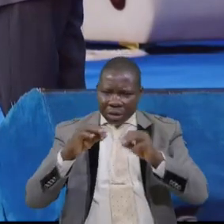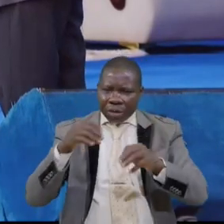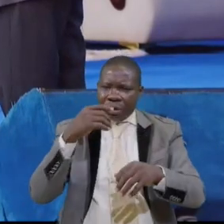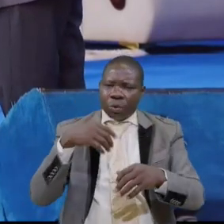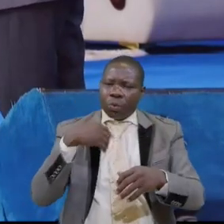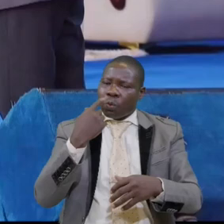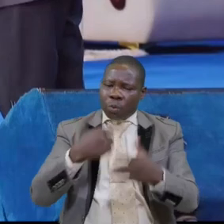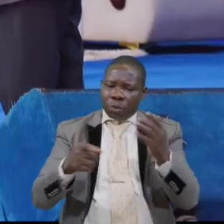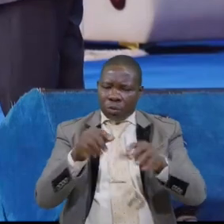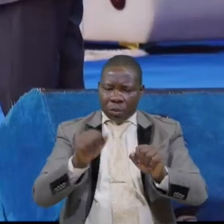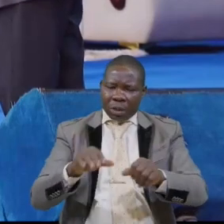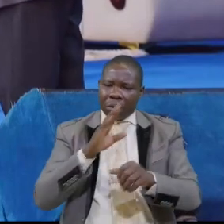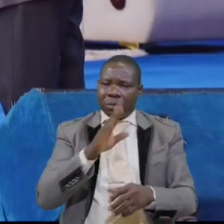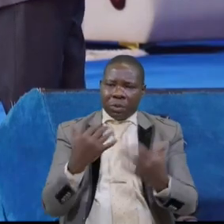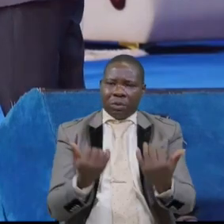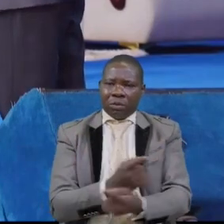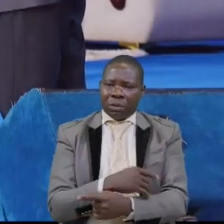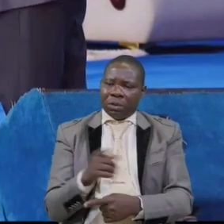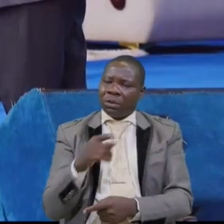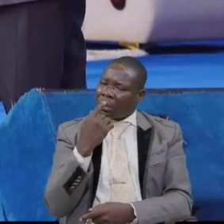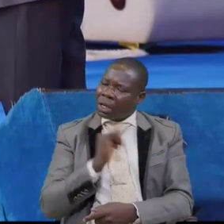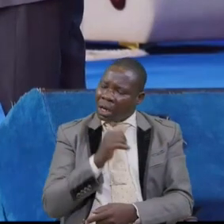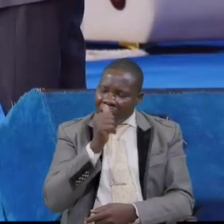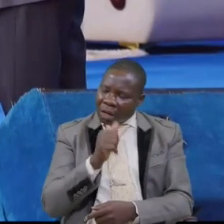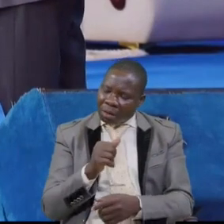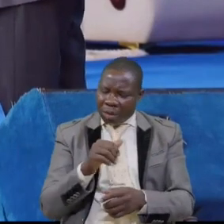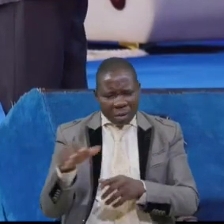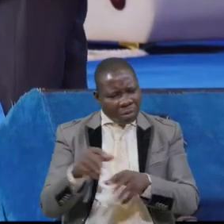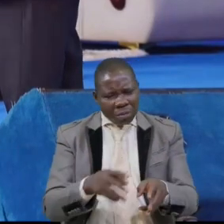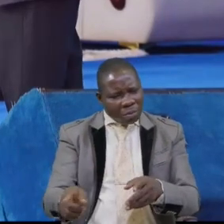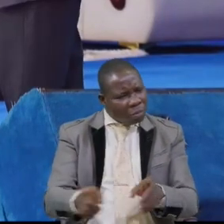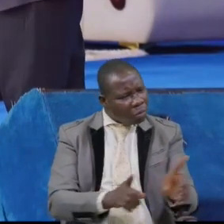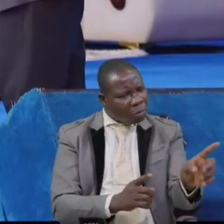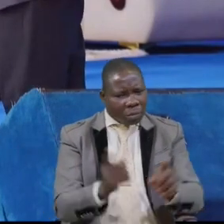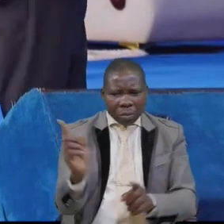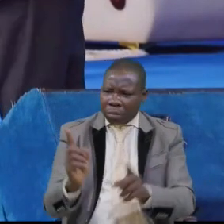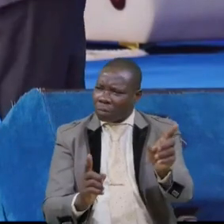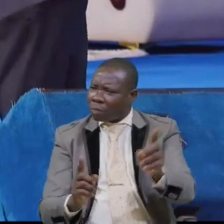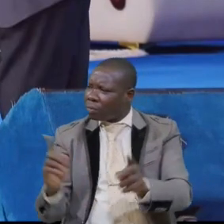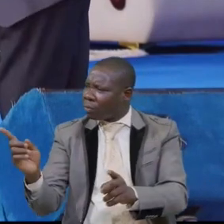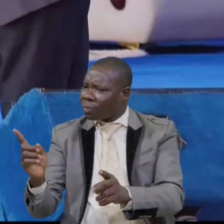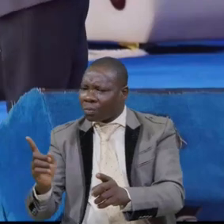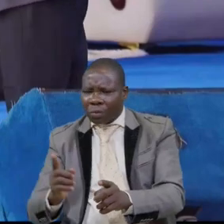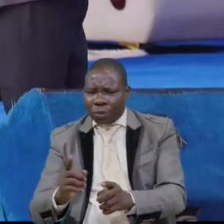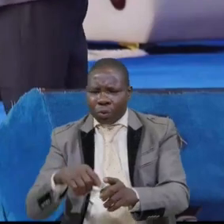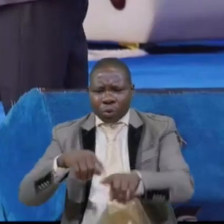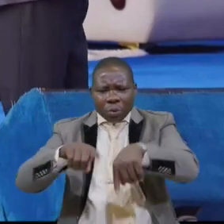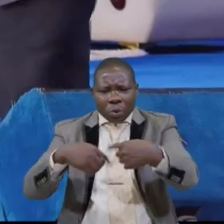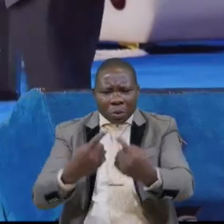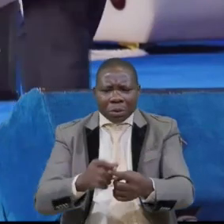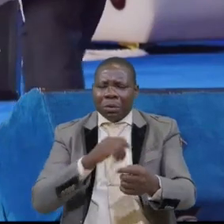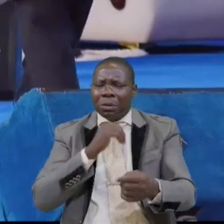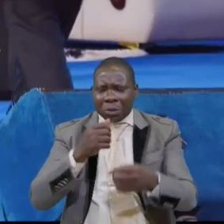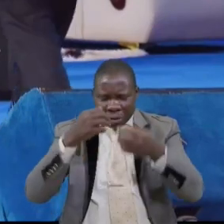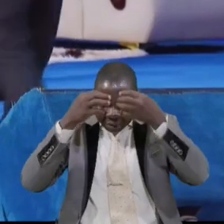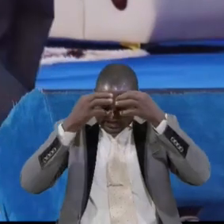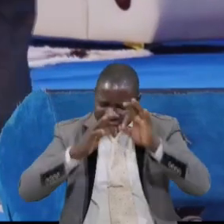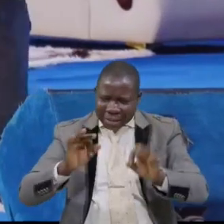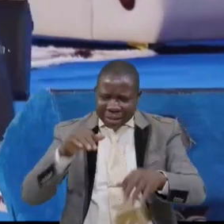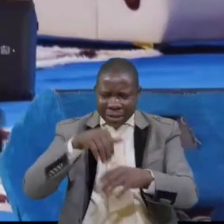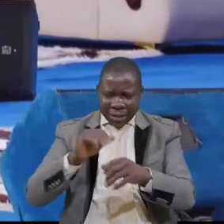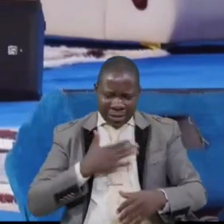je titubais, j'étais passé par là, j'étais en haut et en bas, j'étais indécisif dans ma